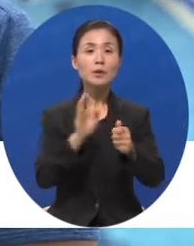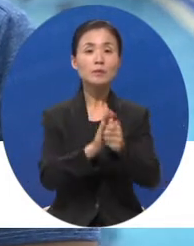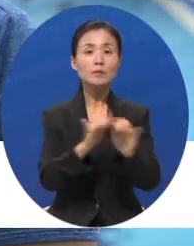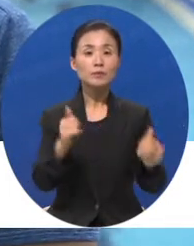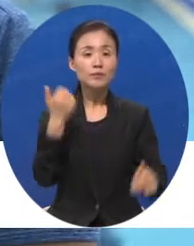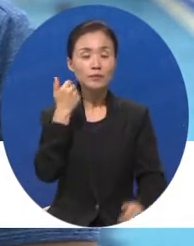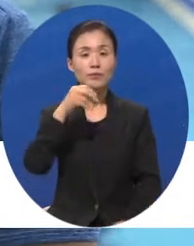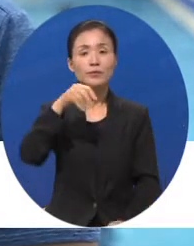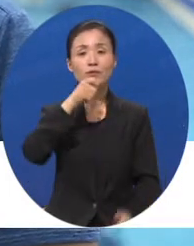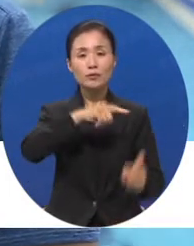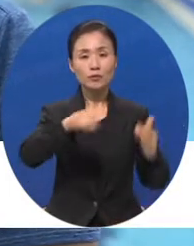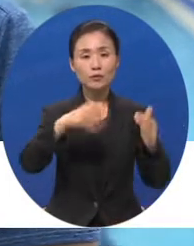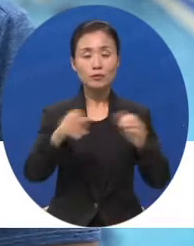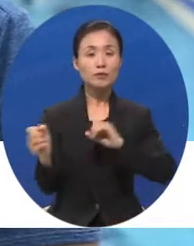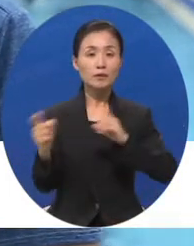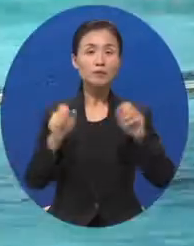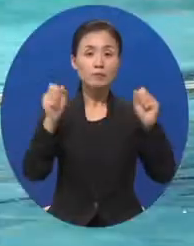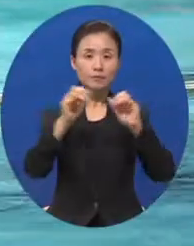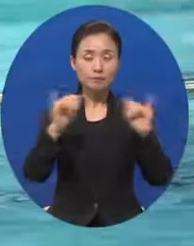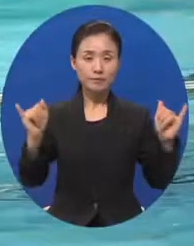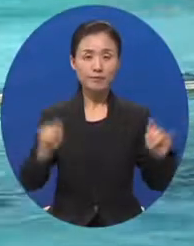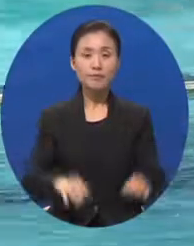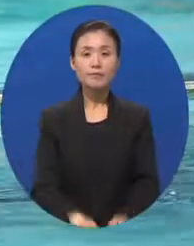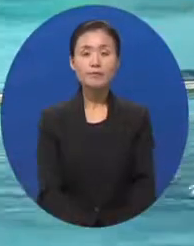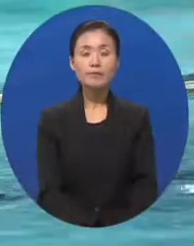사람이 수중재활운동사입니다.